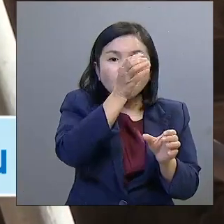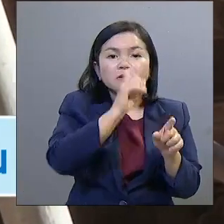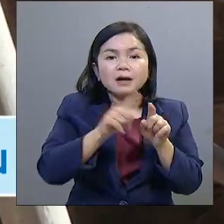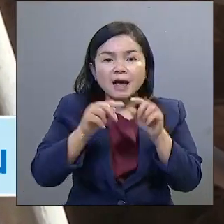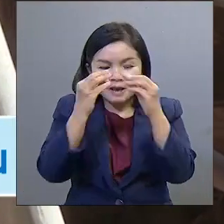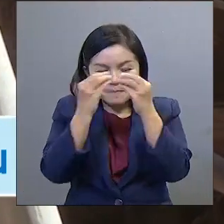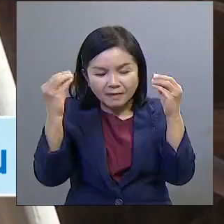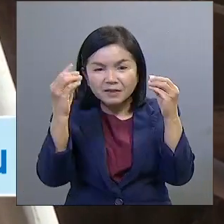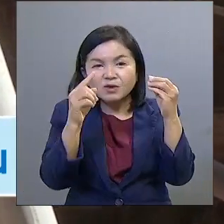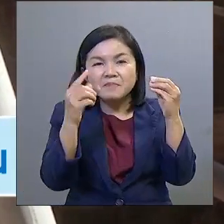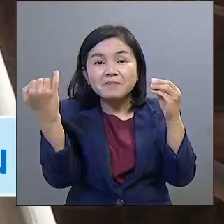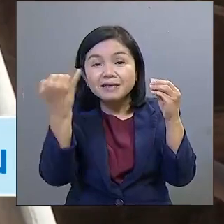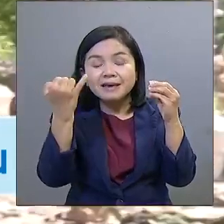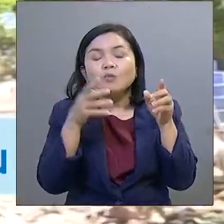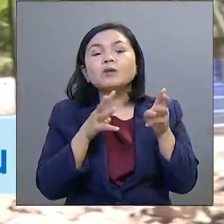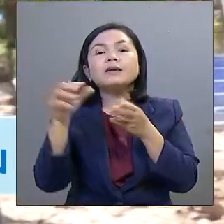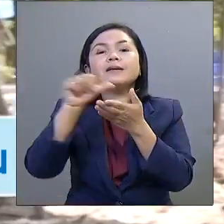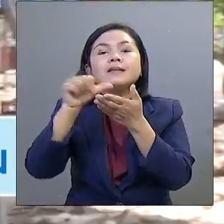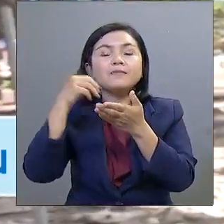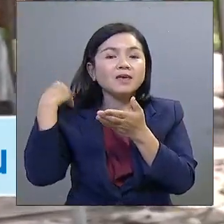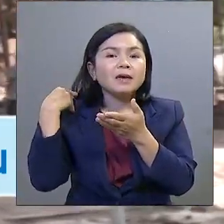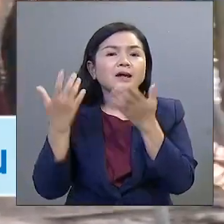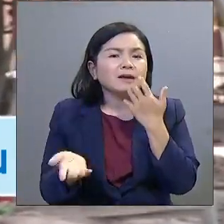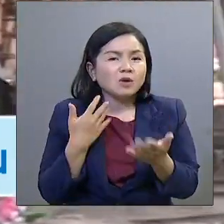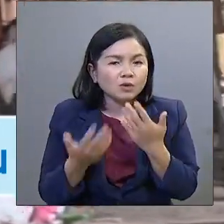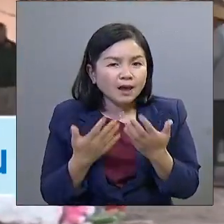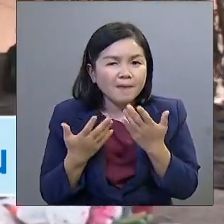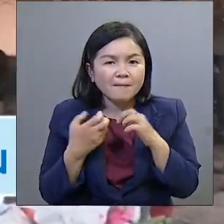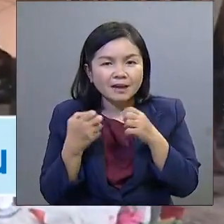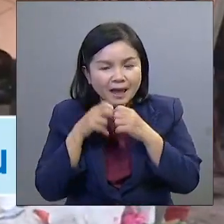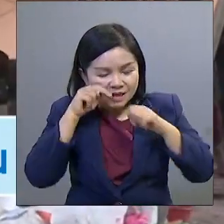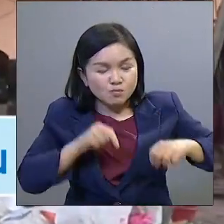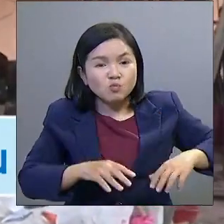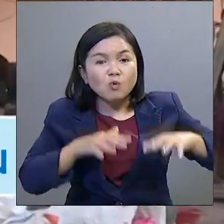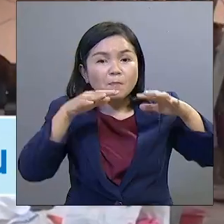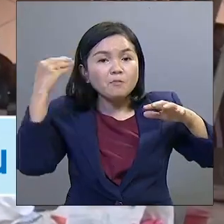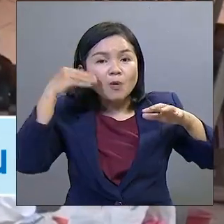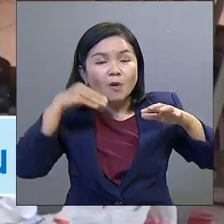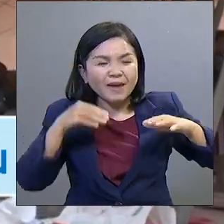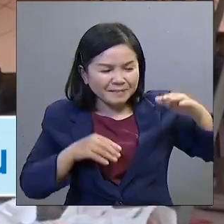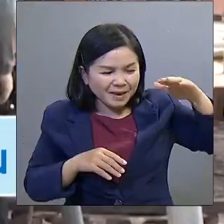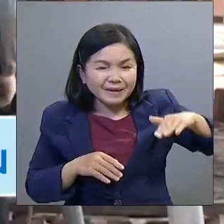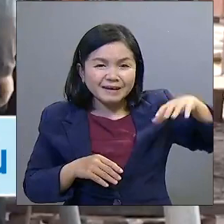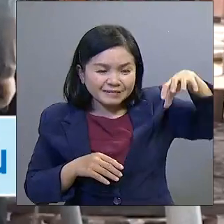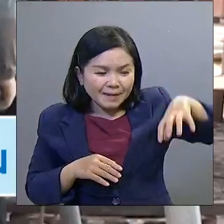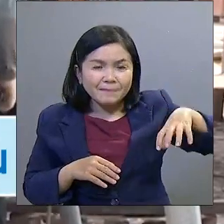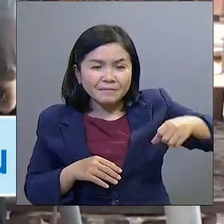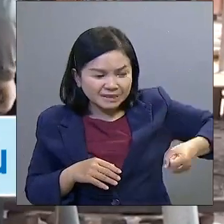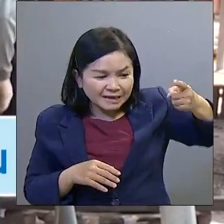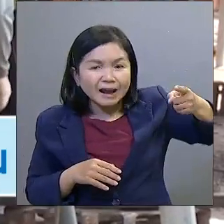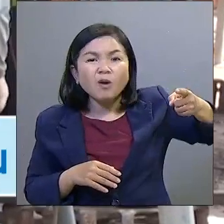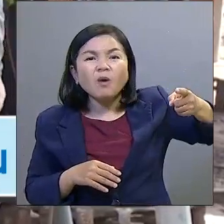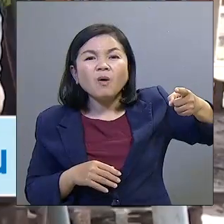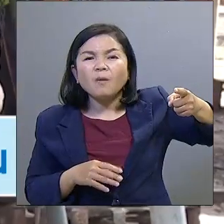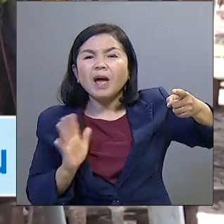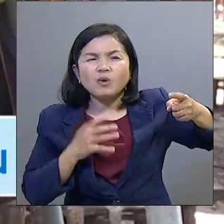ทำยังไงก็ดีดบ้านขึ้นมาหรือบางทีเนี่ยปัญหาน้ำท่วมที่เราเจอโดยเฉพาะอย่างยิ่งปี54ที่ผ่านมา เออมันต้องยกบ้านสูงขึ้นใช่ไหม ถู